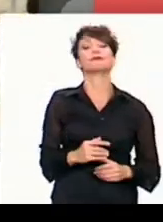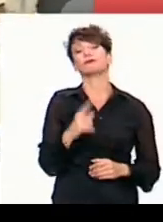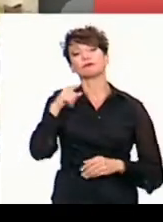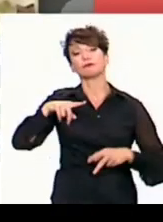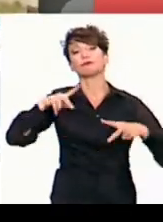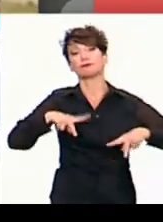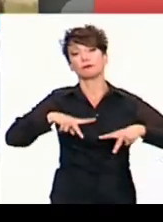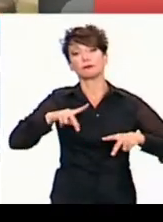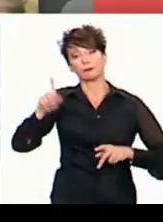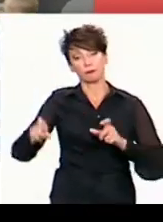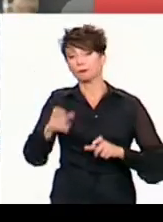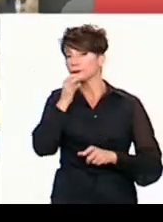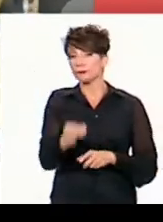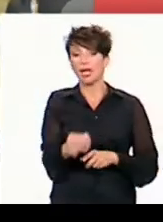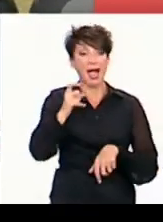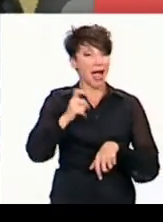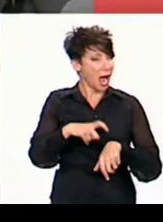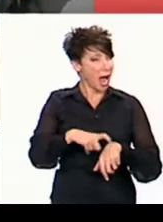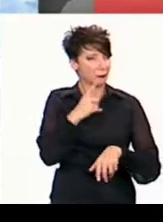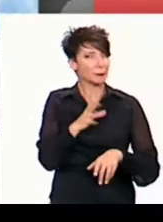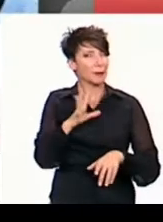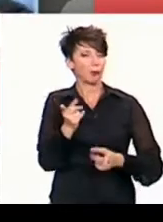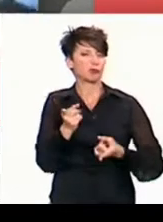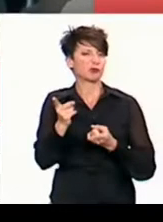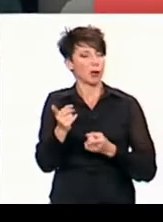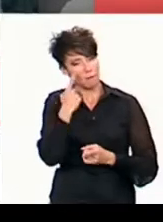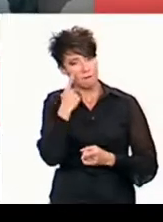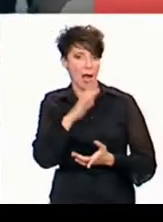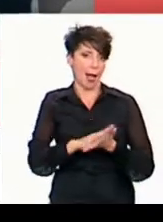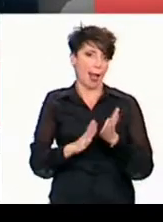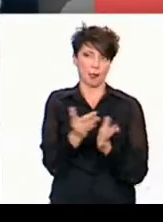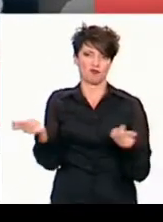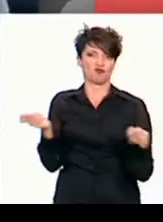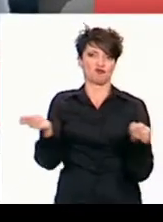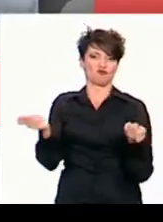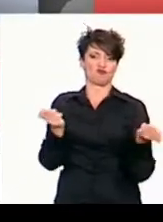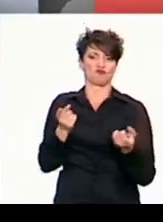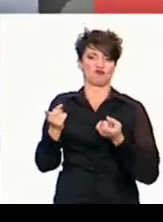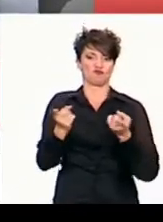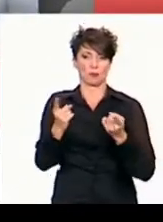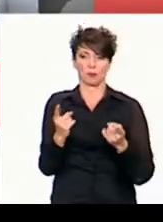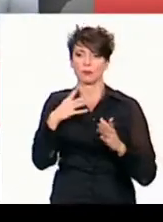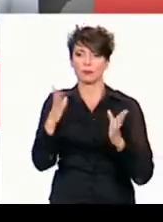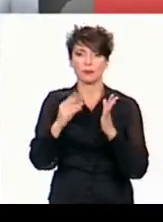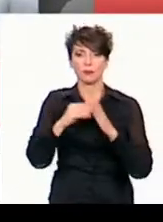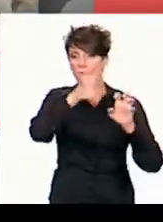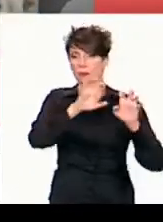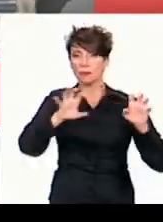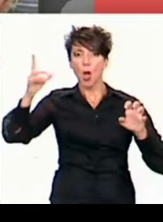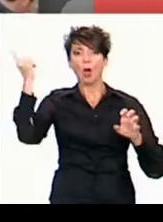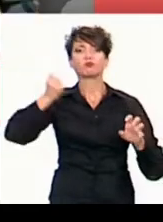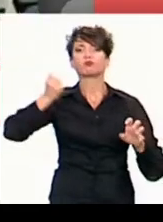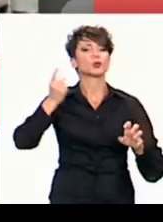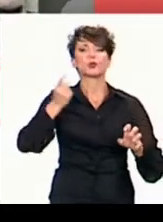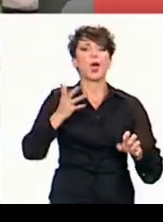Κυβερνητικές πηγές μάλιστα κάνουν λόγο για υποκινούμενες αντιδράσεις. Οι αντιδράσεις είναι υποκινούμενες. Δεν είναι τυχαίο ότι στις συγκεκριμένες περιπτώσεις το ποσοστό των